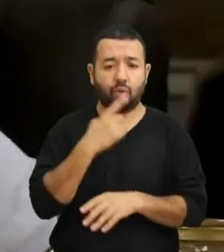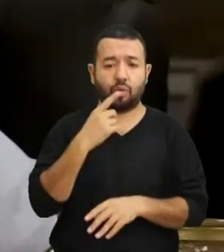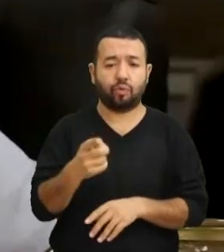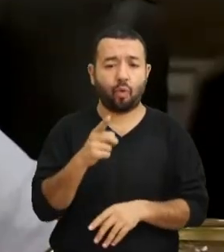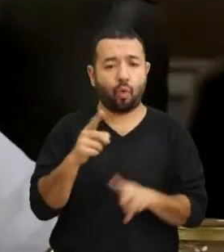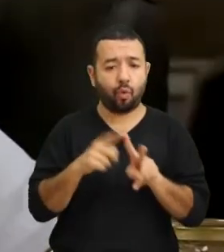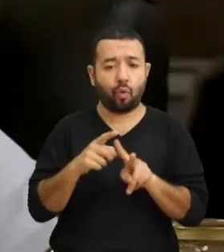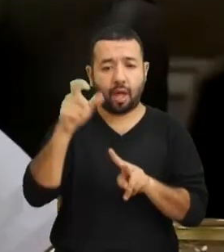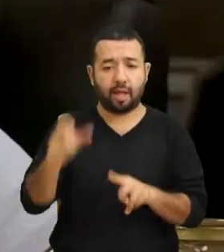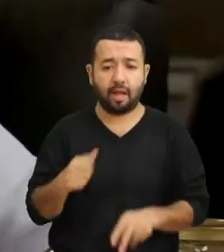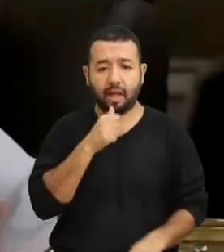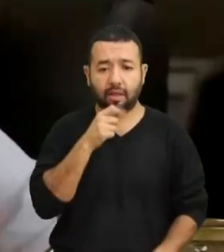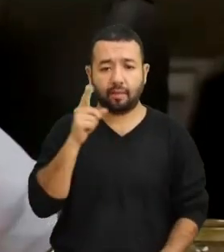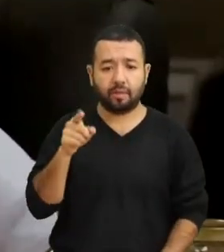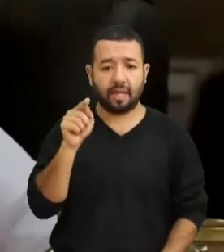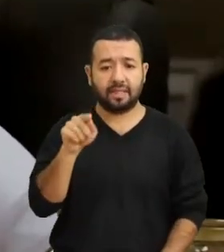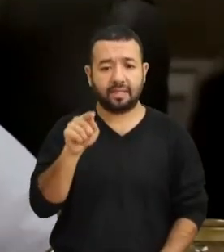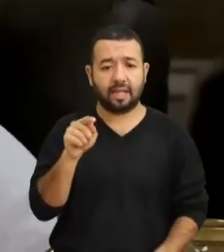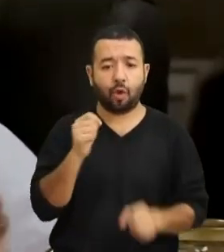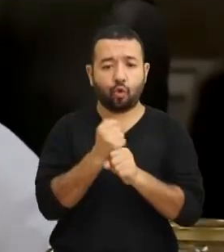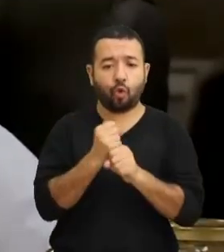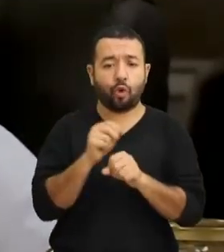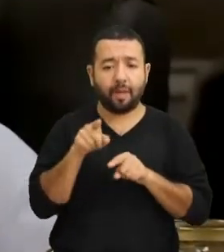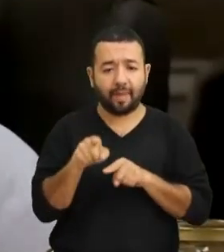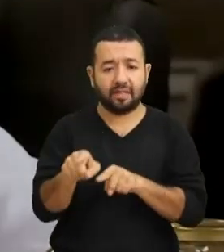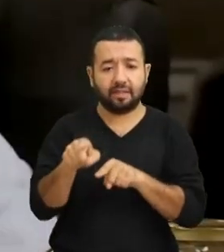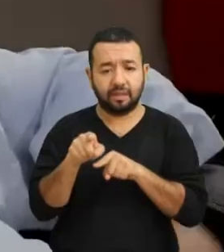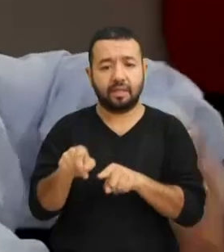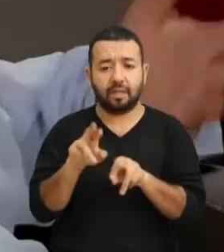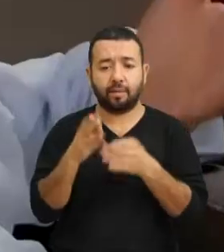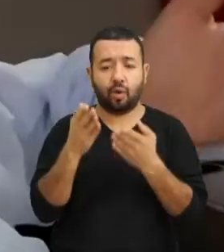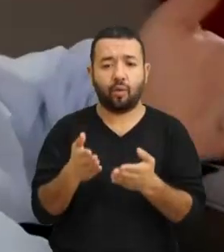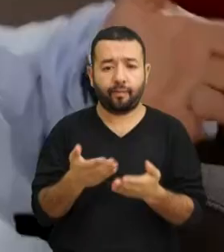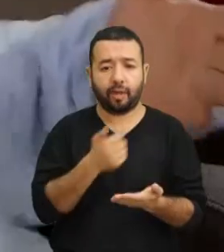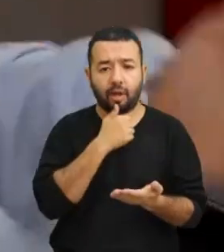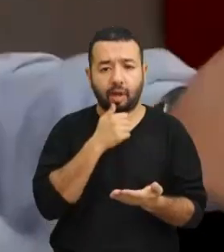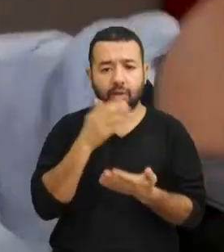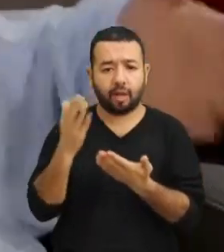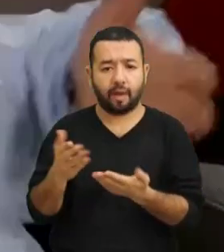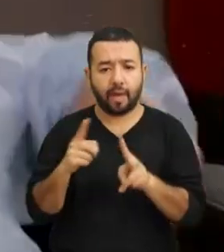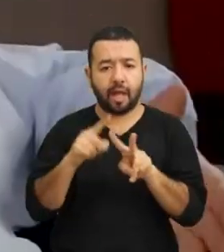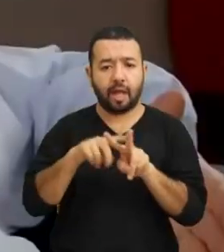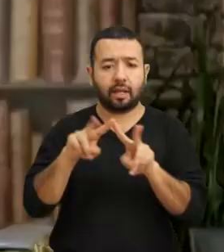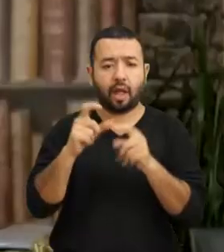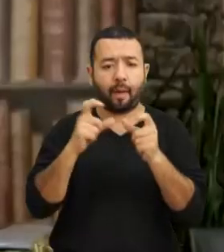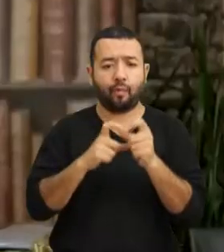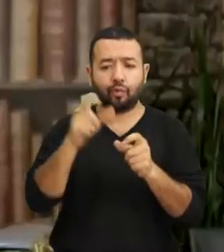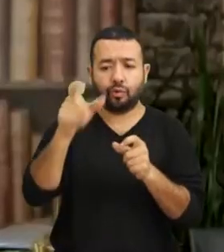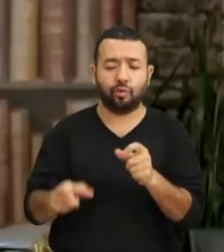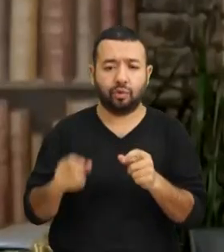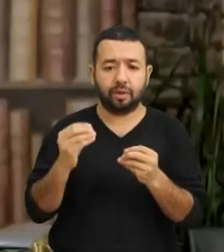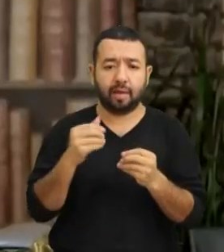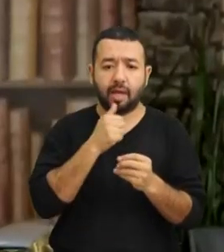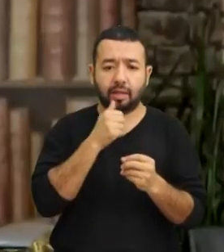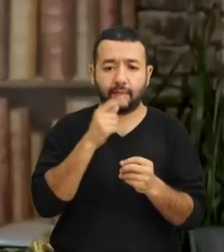O Nurhan denilen adam var ya, senin gölge gibi peşinde olacaktır hep. Ya o adam namus abidesi gibi bir adam. En